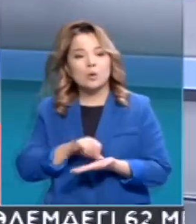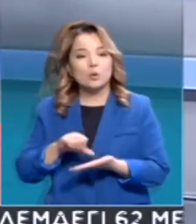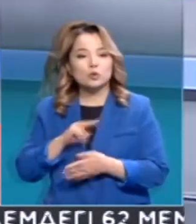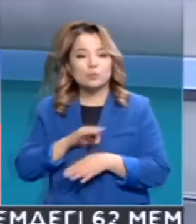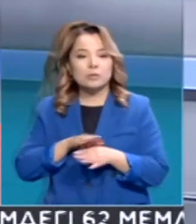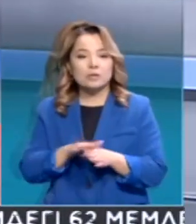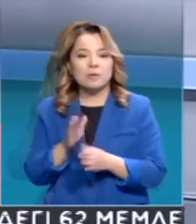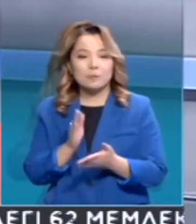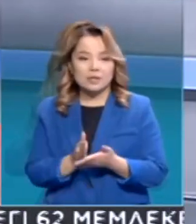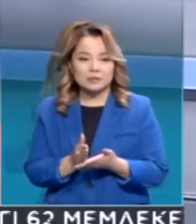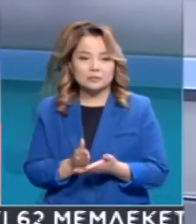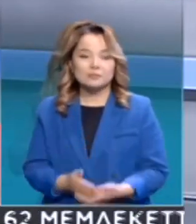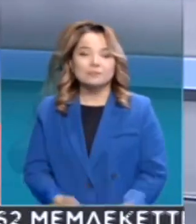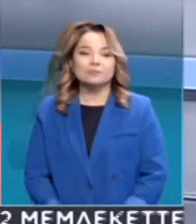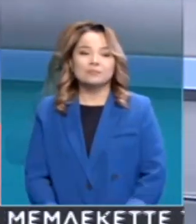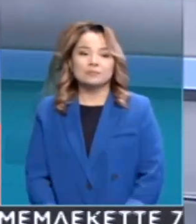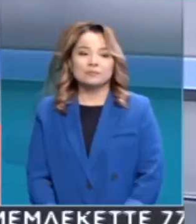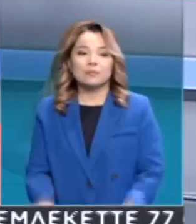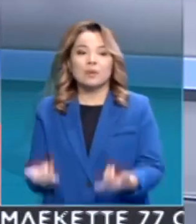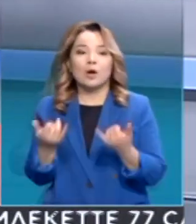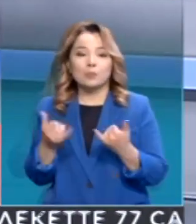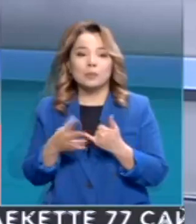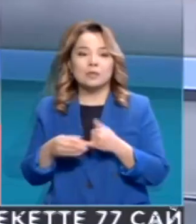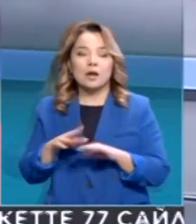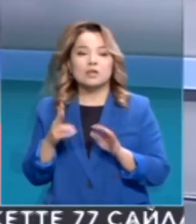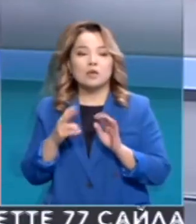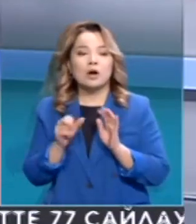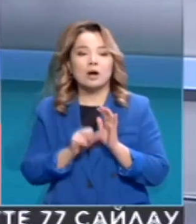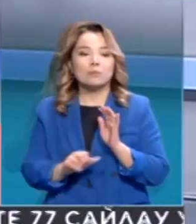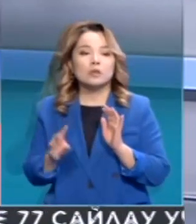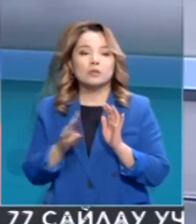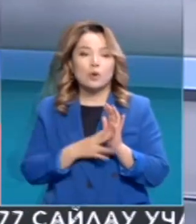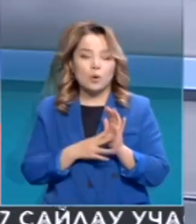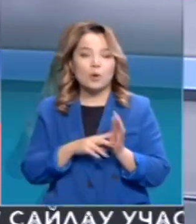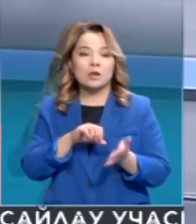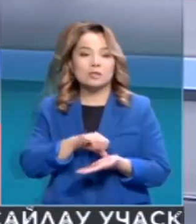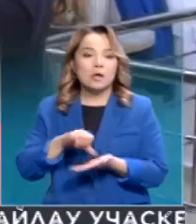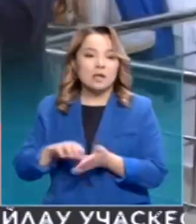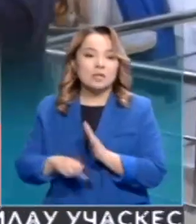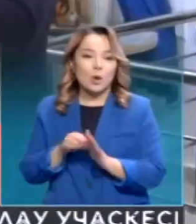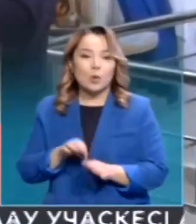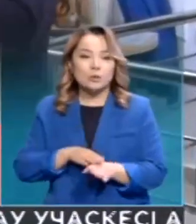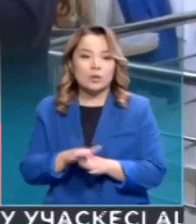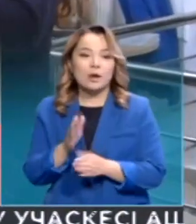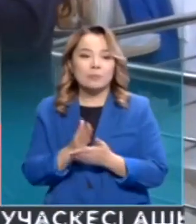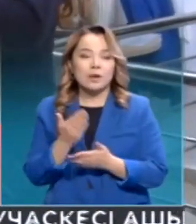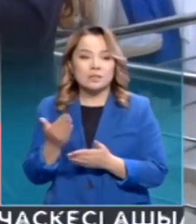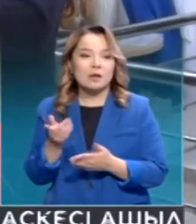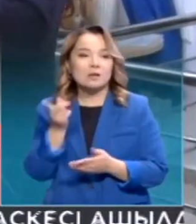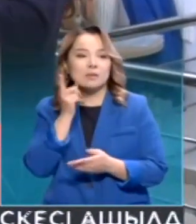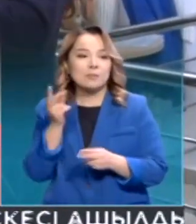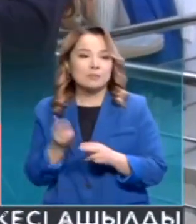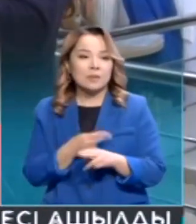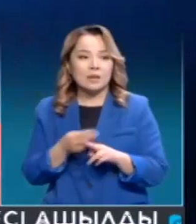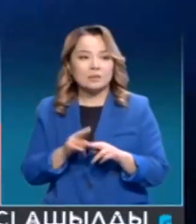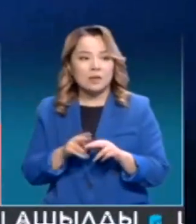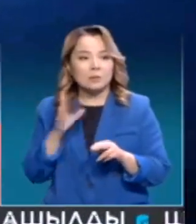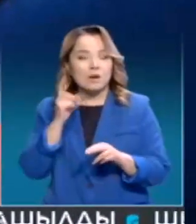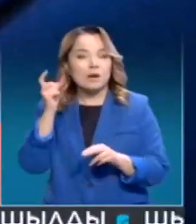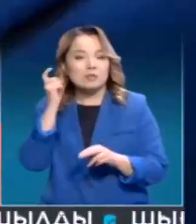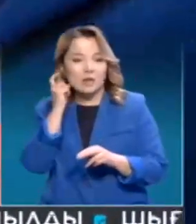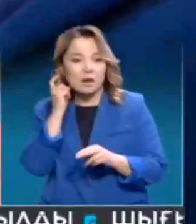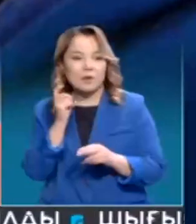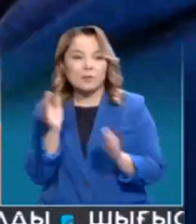тұр? Ләйлә, қазір өңірде 269 сайлау учаскесі жұмыс істеп тұр. Смартфон және сымсыз құлаққап, алақандай